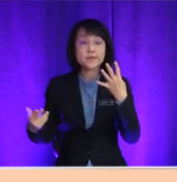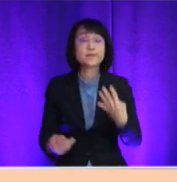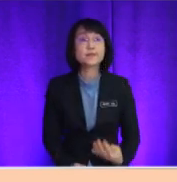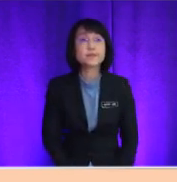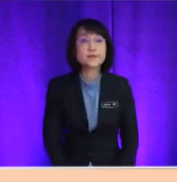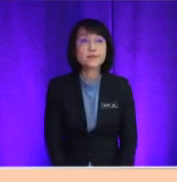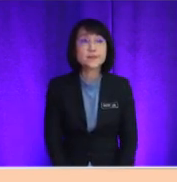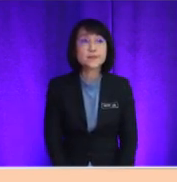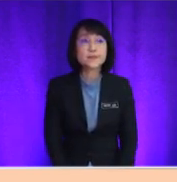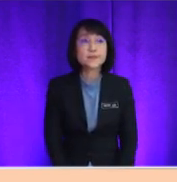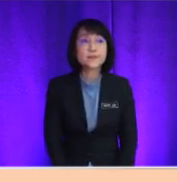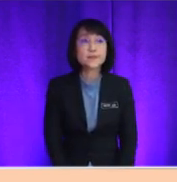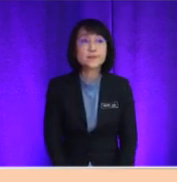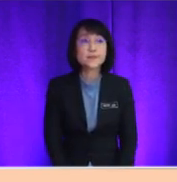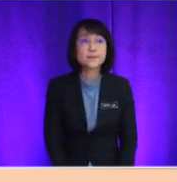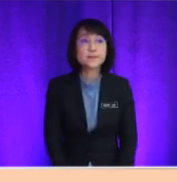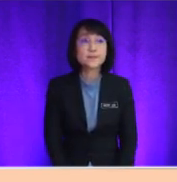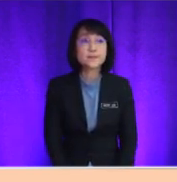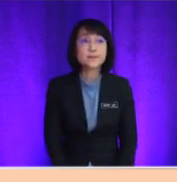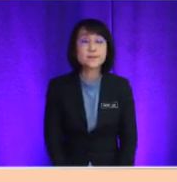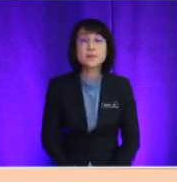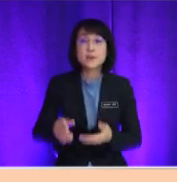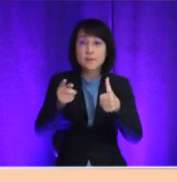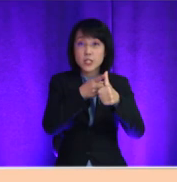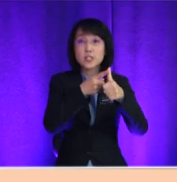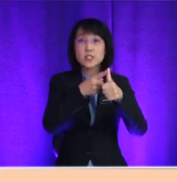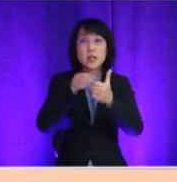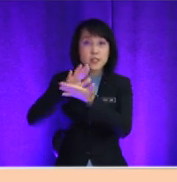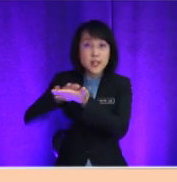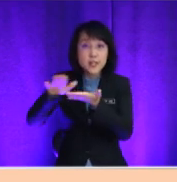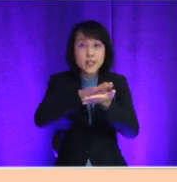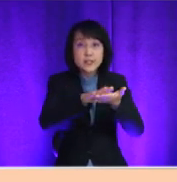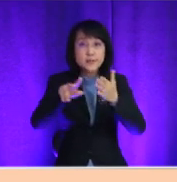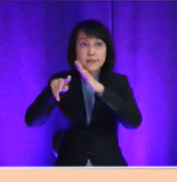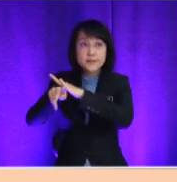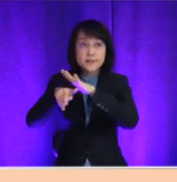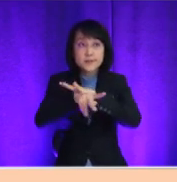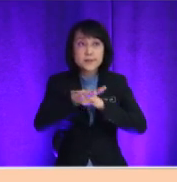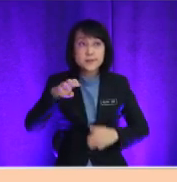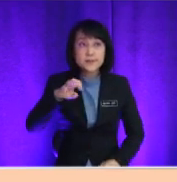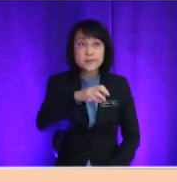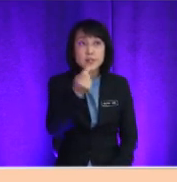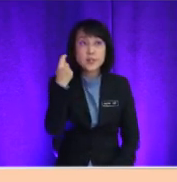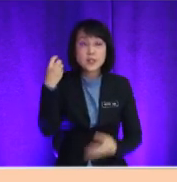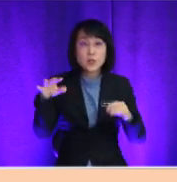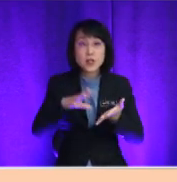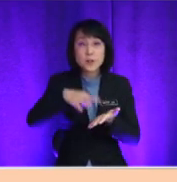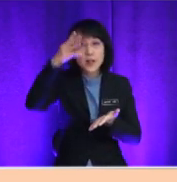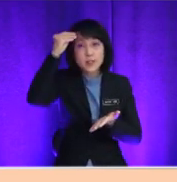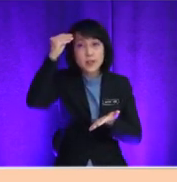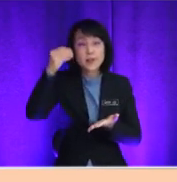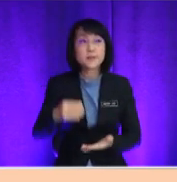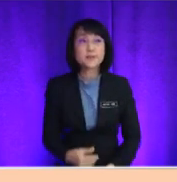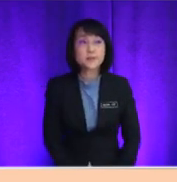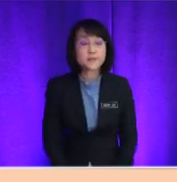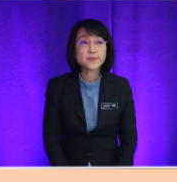diantaranya sanitasi baik sanitasi tadi kita udah belajar yaitu kita dari segi kebersihan